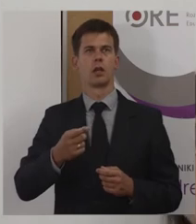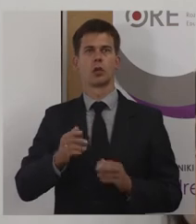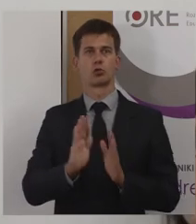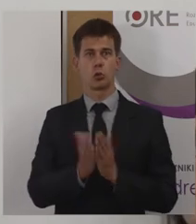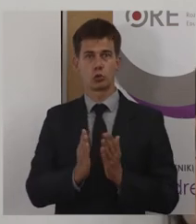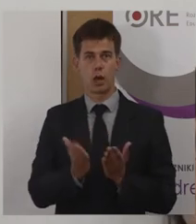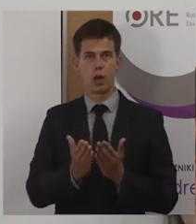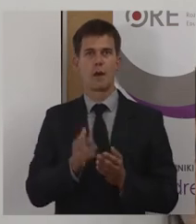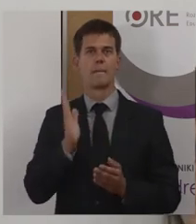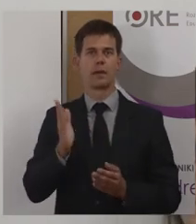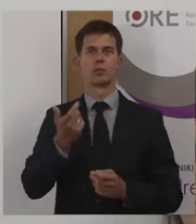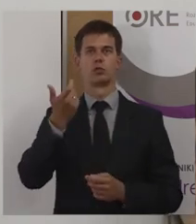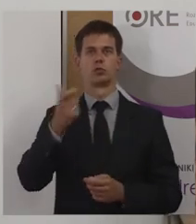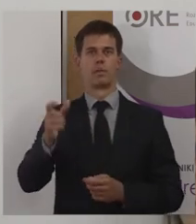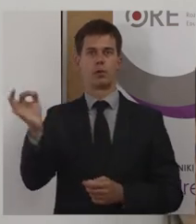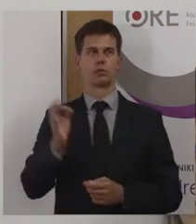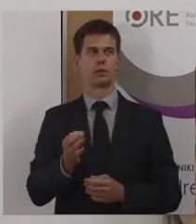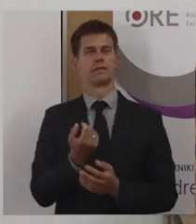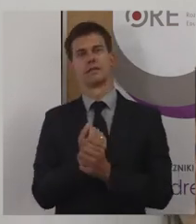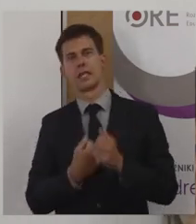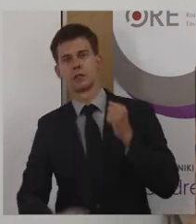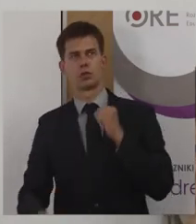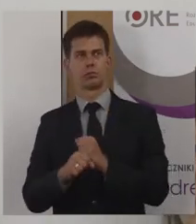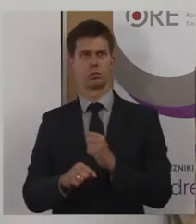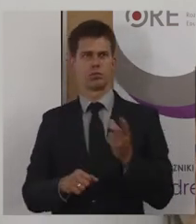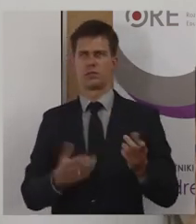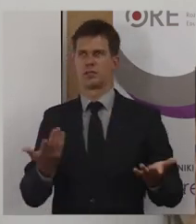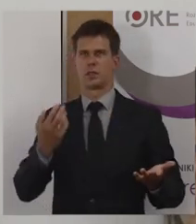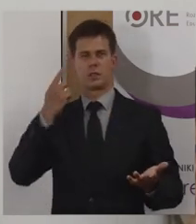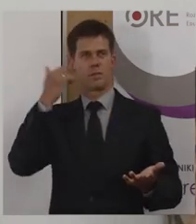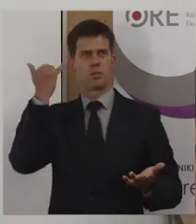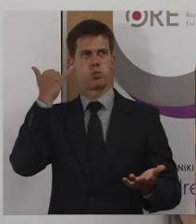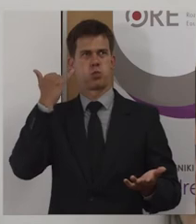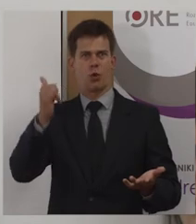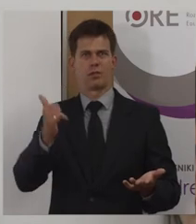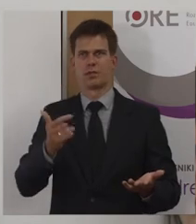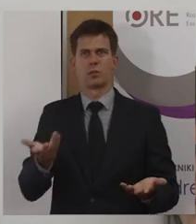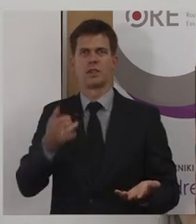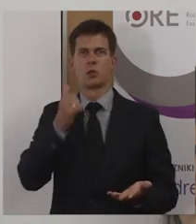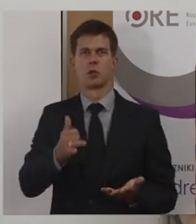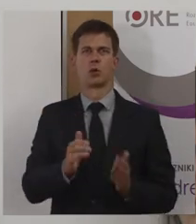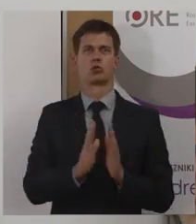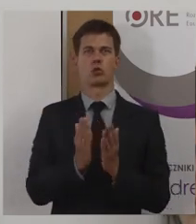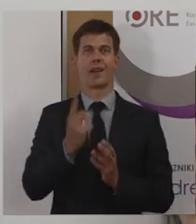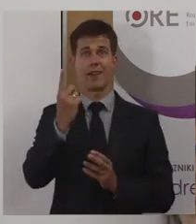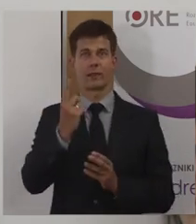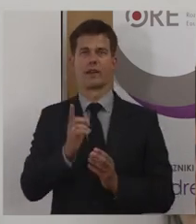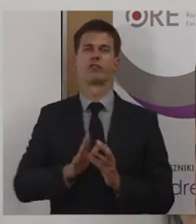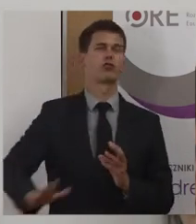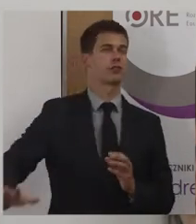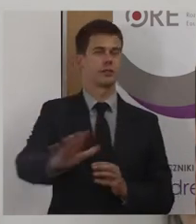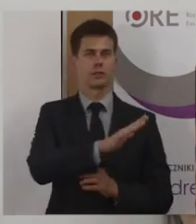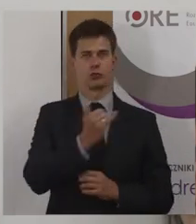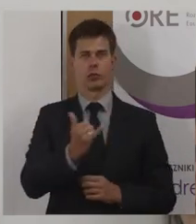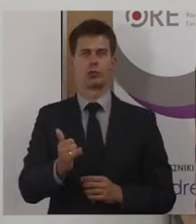w 100% wypełni wszystkie potrzeby? Według mnie to jest jakiś błąd logiczny i utopia w ogóle. Więc ja jestem za tym, żeby